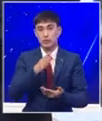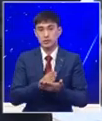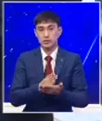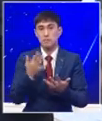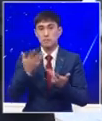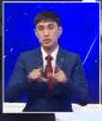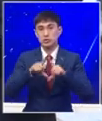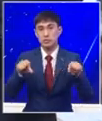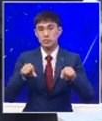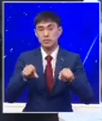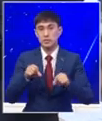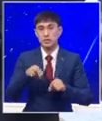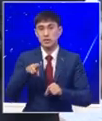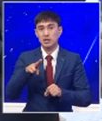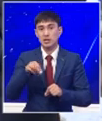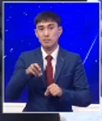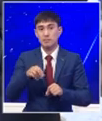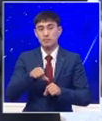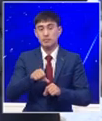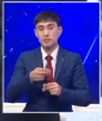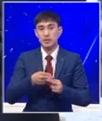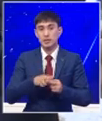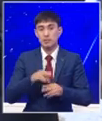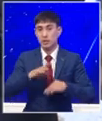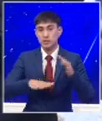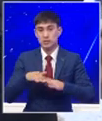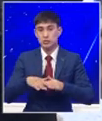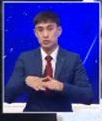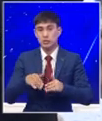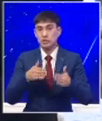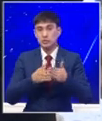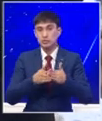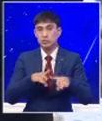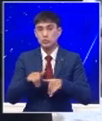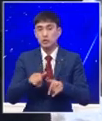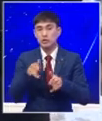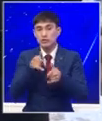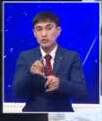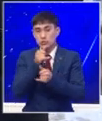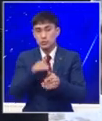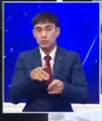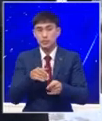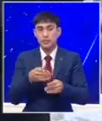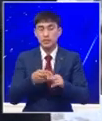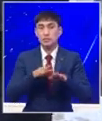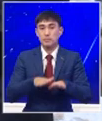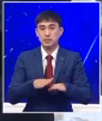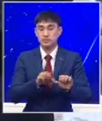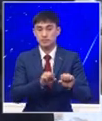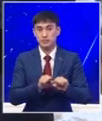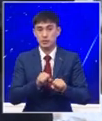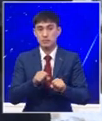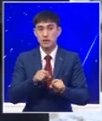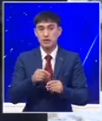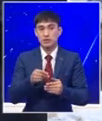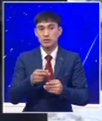между зданиями проезд даем, но по границе отрода практически, уже некуда нам выдвигаться. Ну вот это мы, почему вот так выдержали, мы